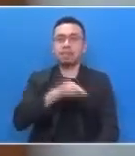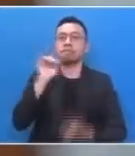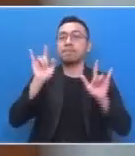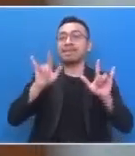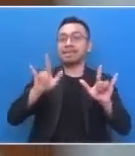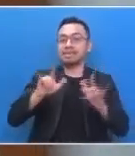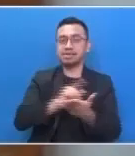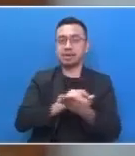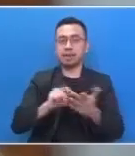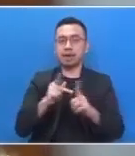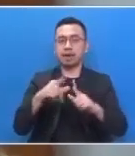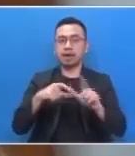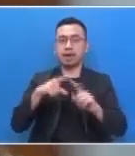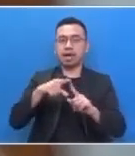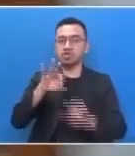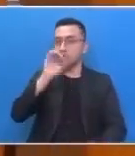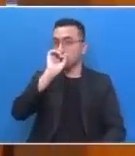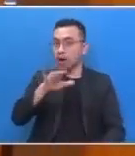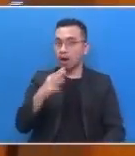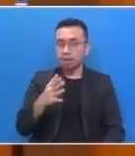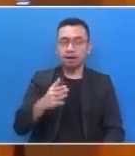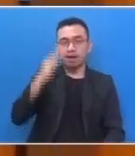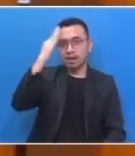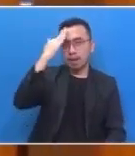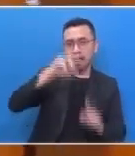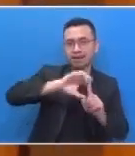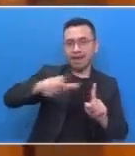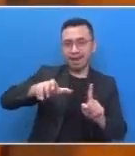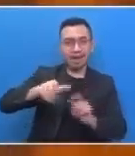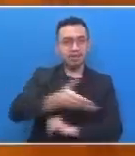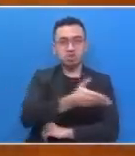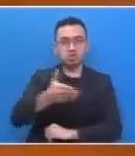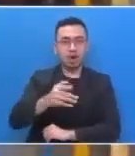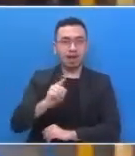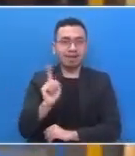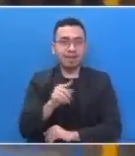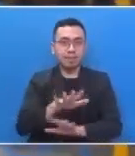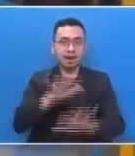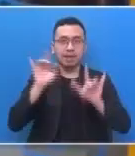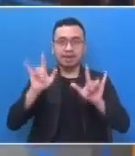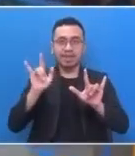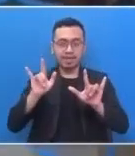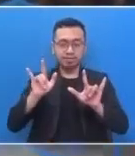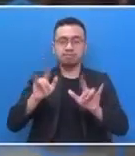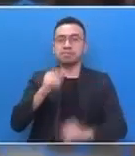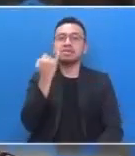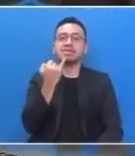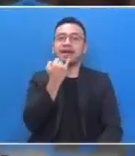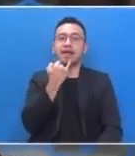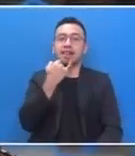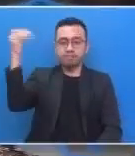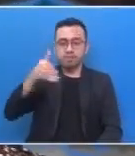bahwa para kepala daerah dari PDIP menolak kedatangan tim Israel ke Indonesia Saya mohon maaf